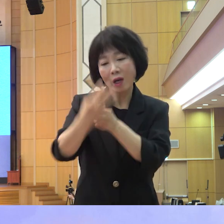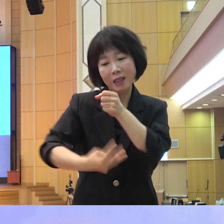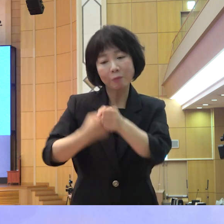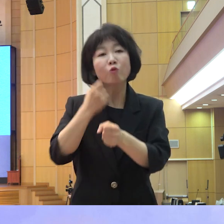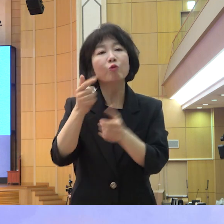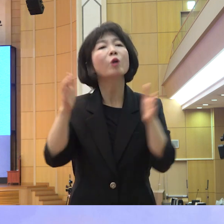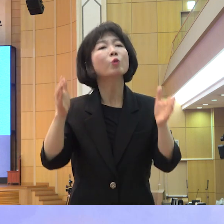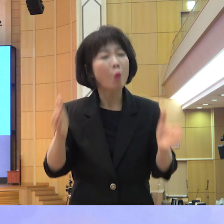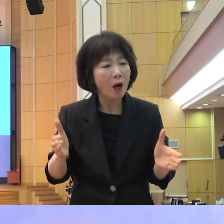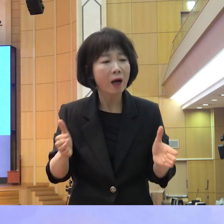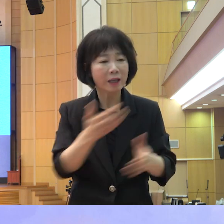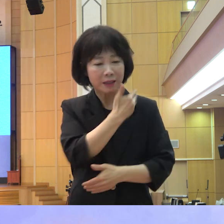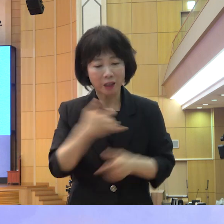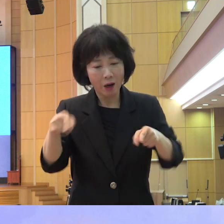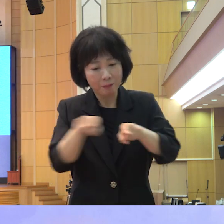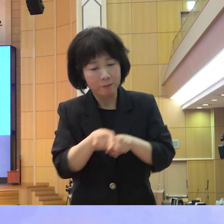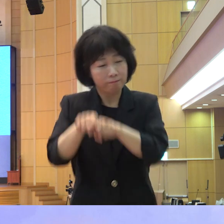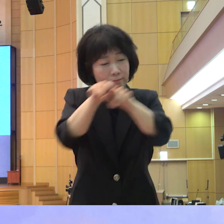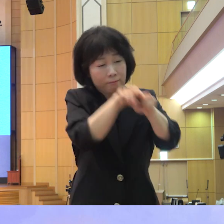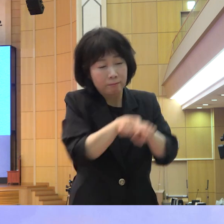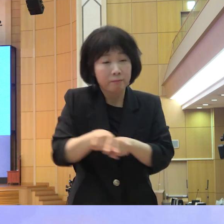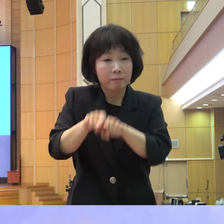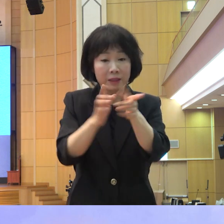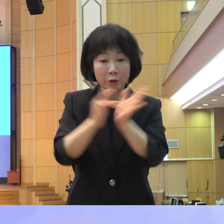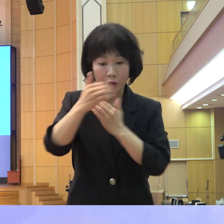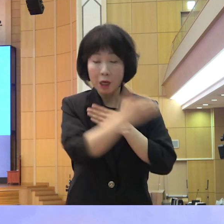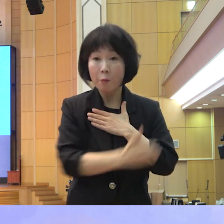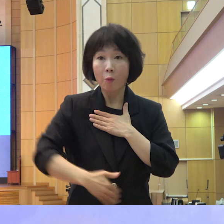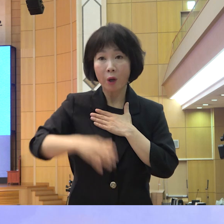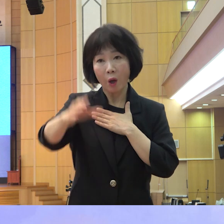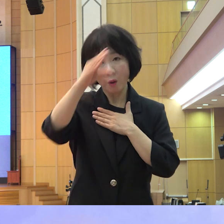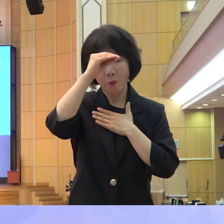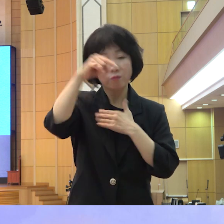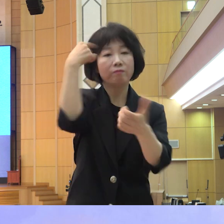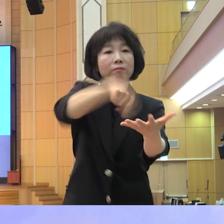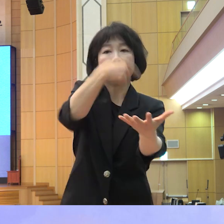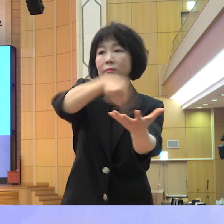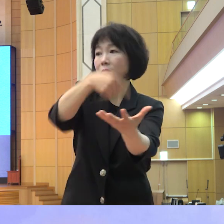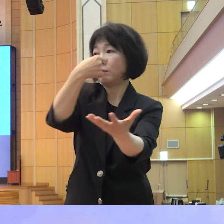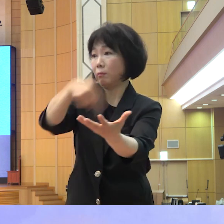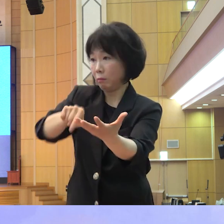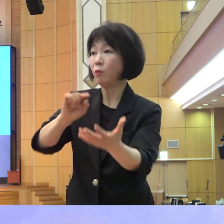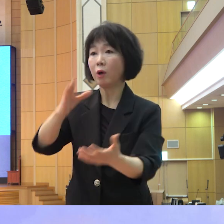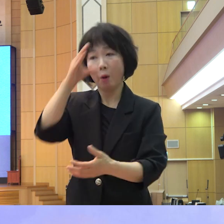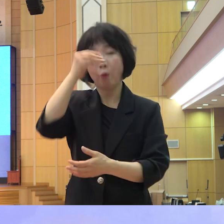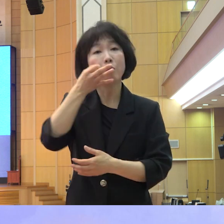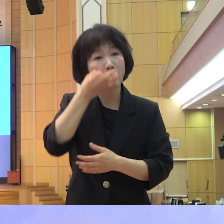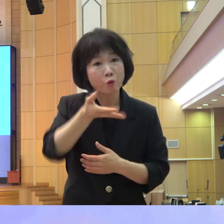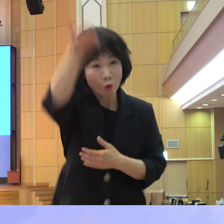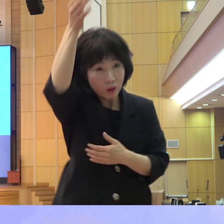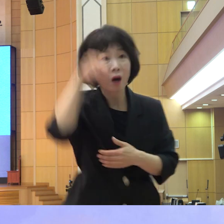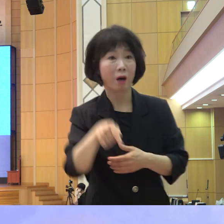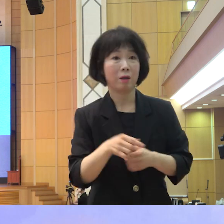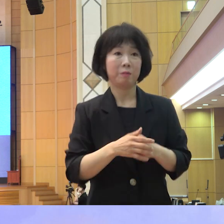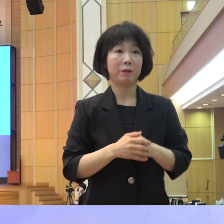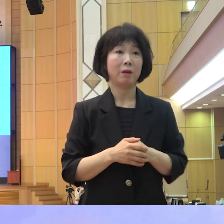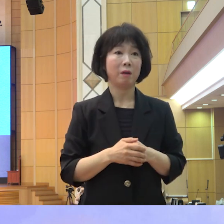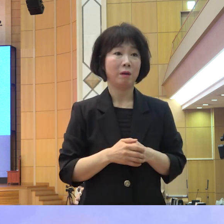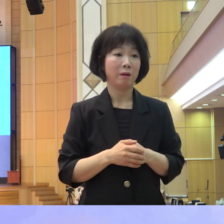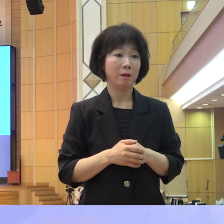바로 자기가 당신이 몸소 교훈이 되기 위해서, 본이 되기 위해서예요. 자,